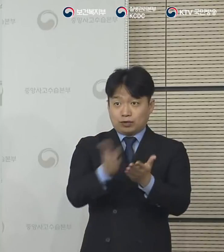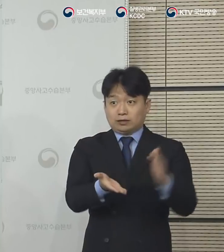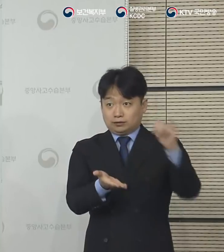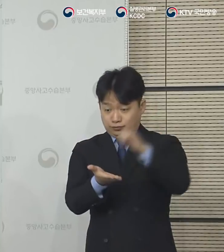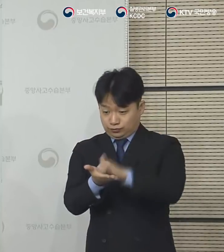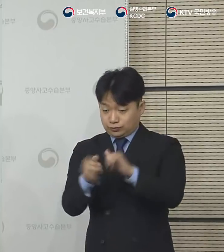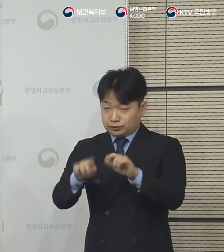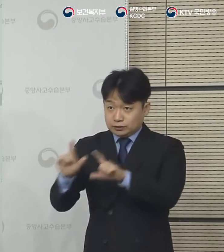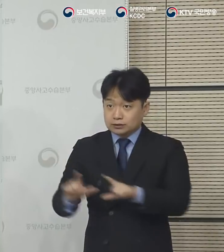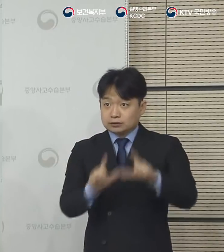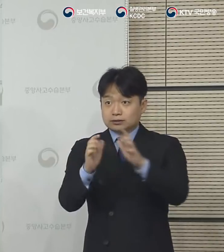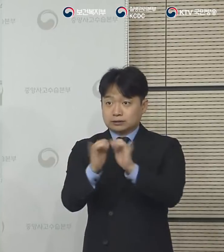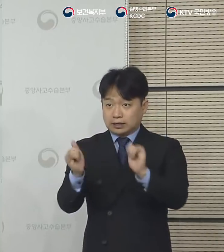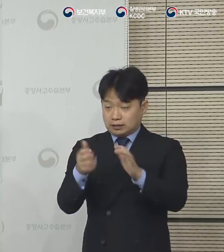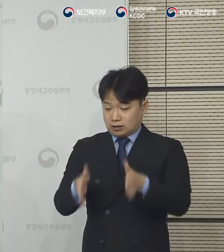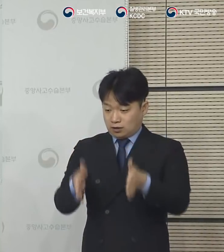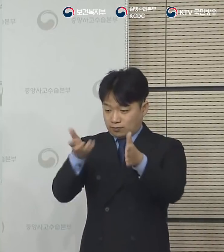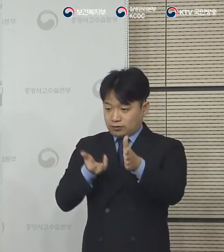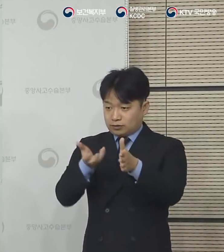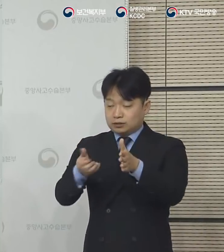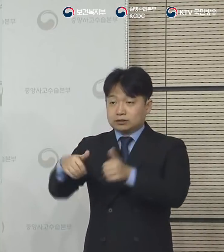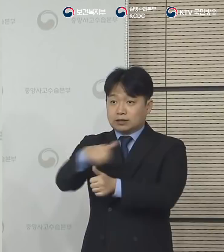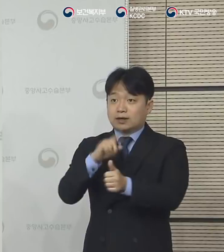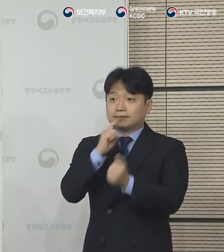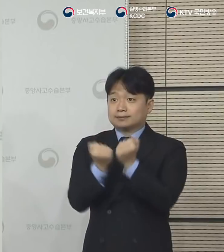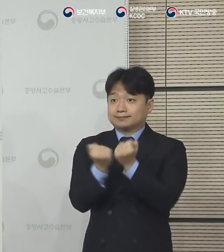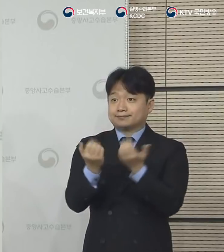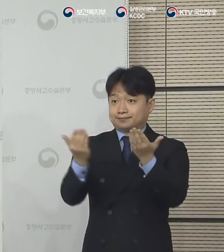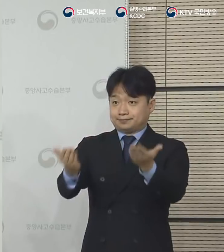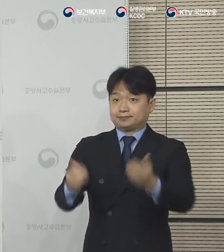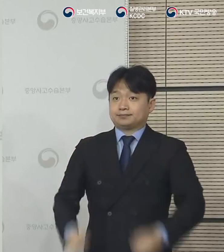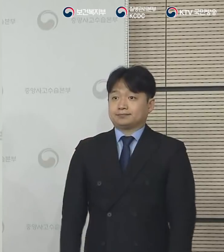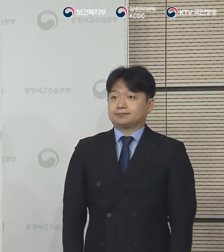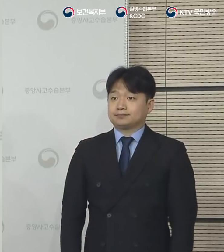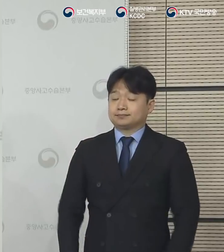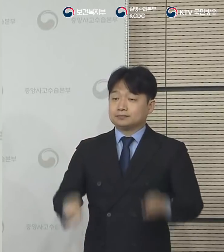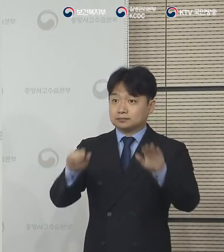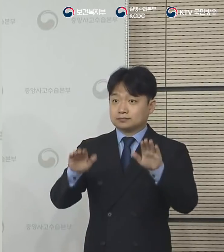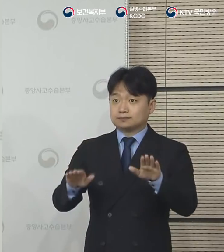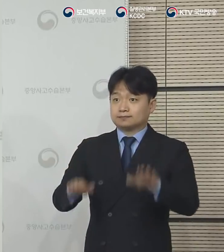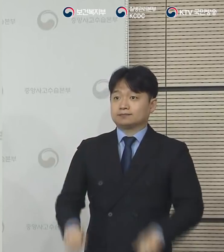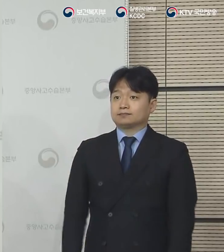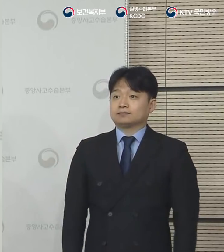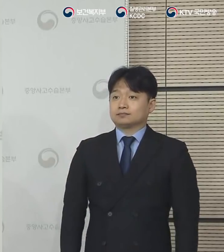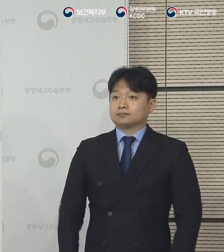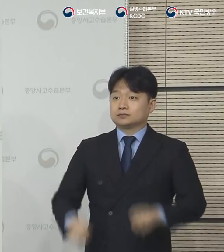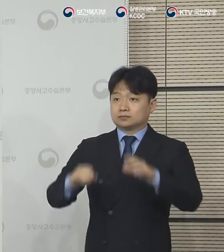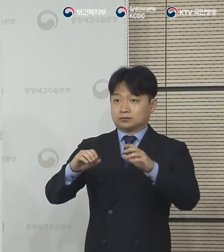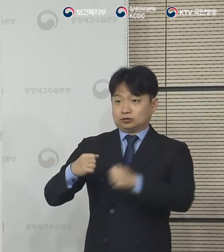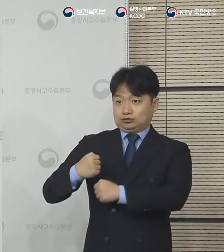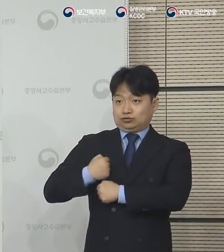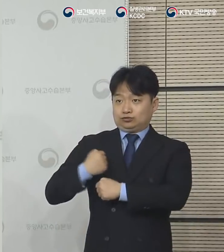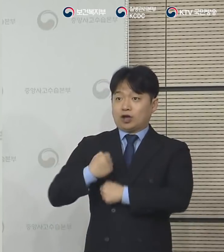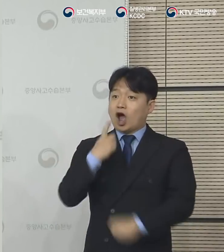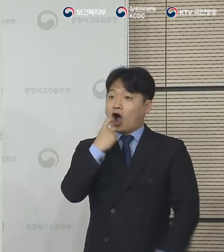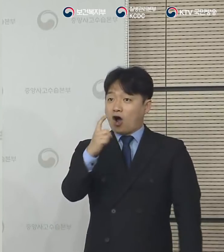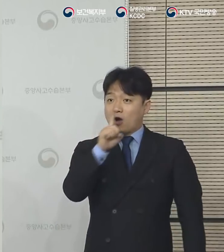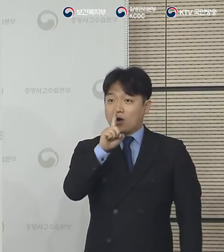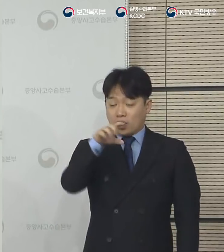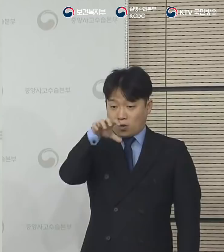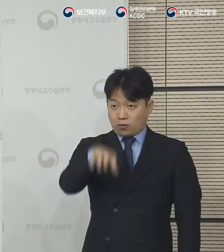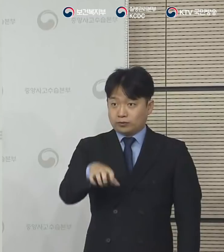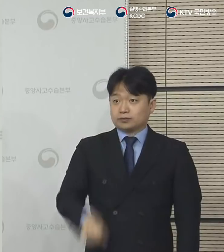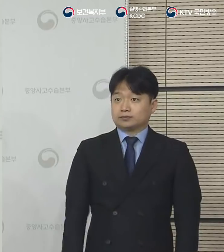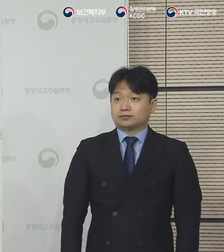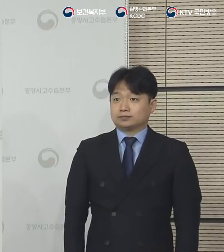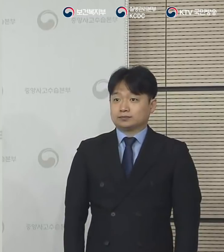우한귀국 교민 입소 상황에 대해서 말씀드리겠습니다. 현재 국방어학원에 입소한 우한교민